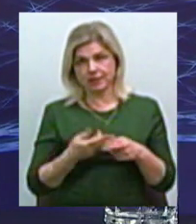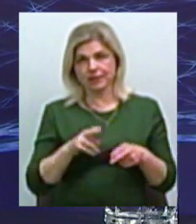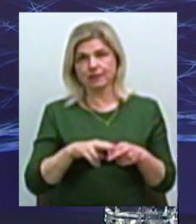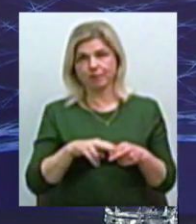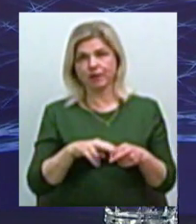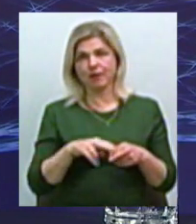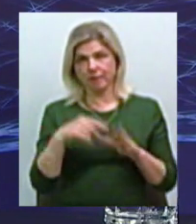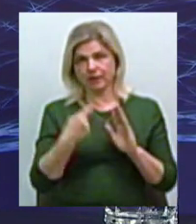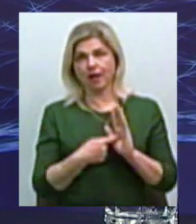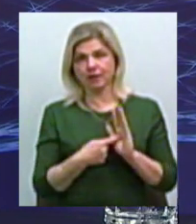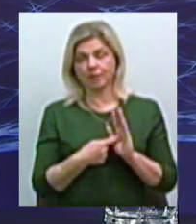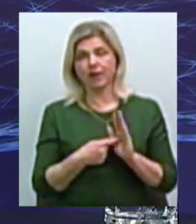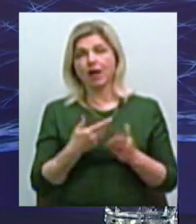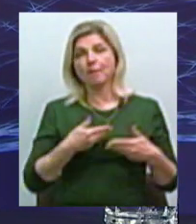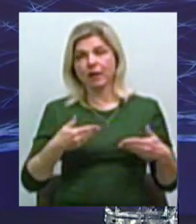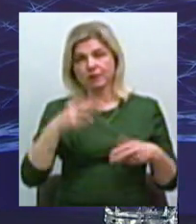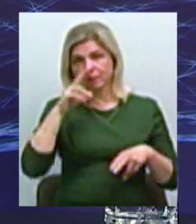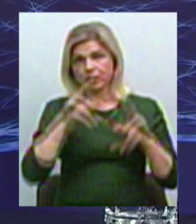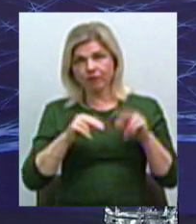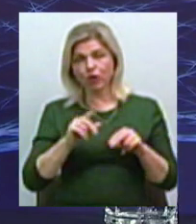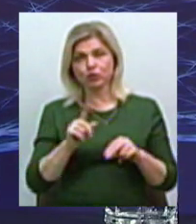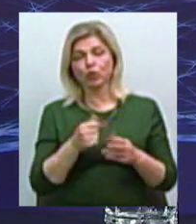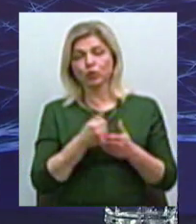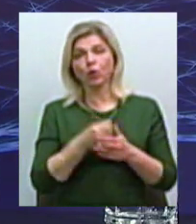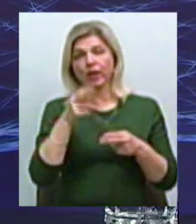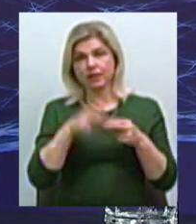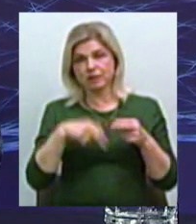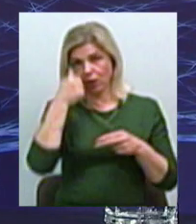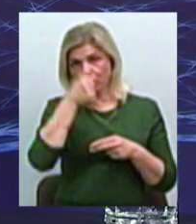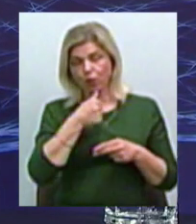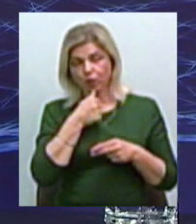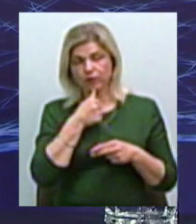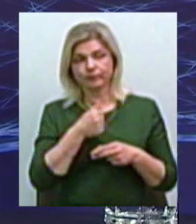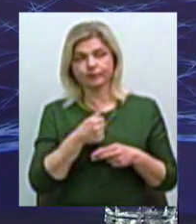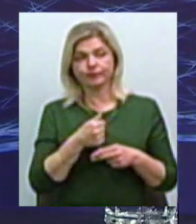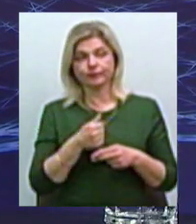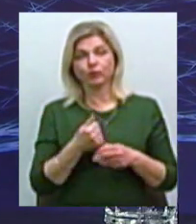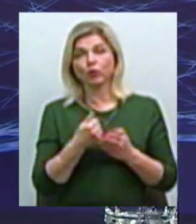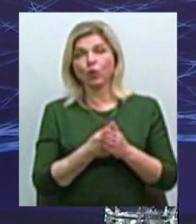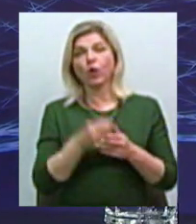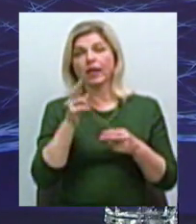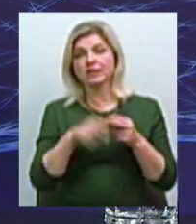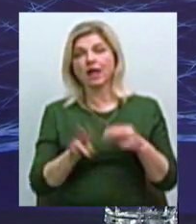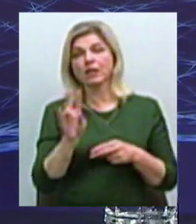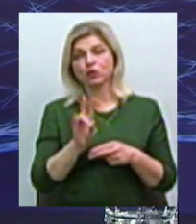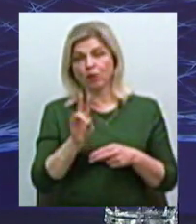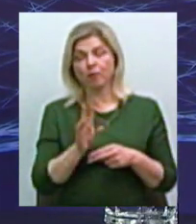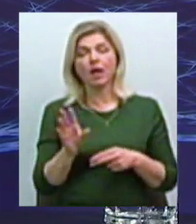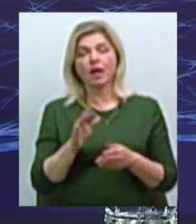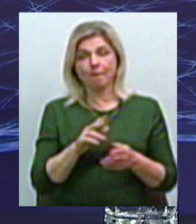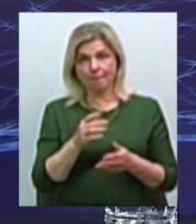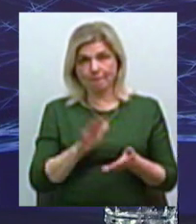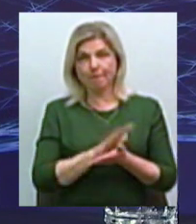з технікою. Ми сподіваємося, що до кінця року, то я сподіваюся, що до кінця листопада це все вже медіа-центр